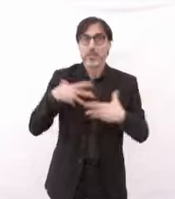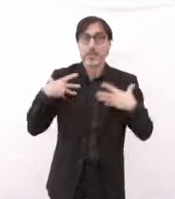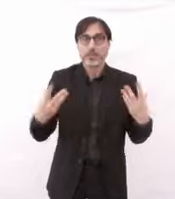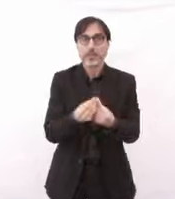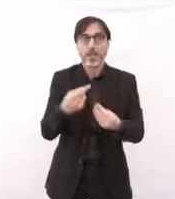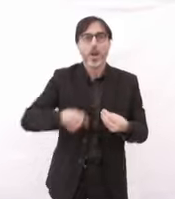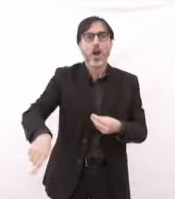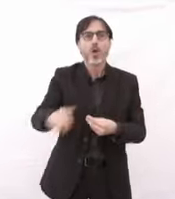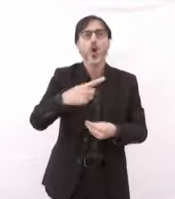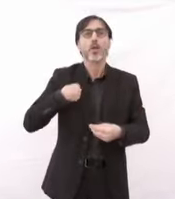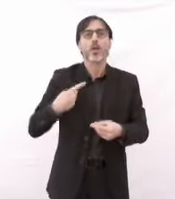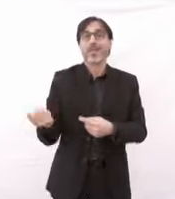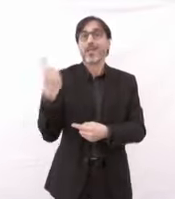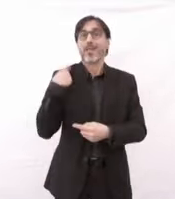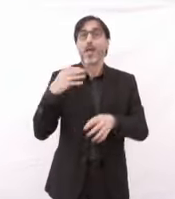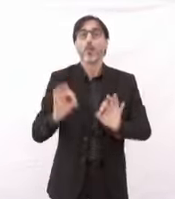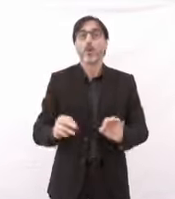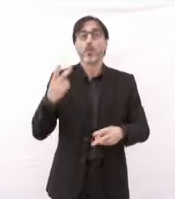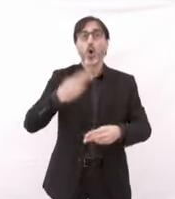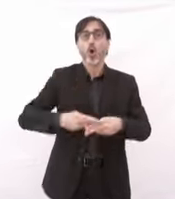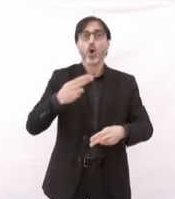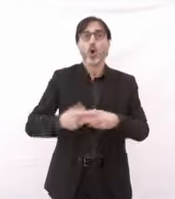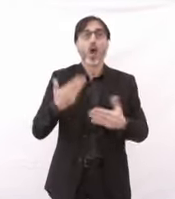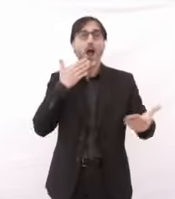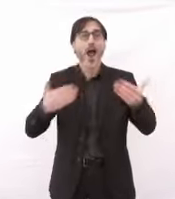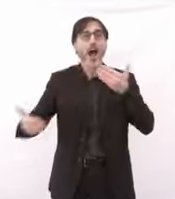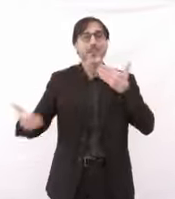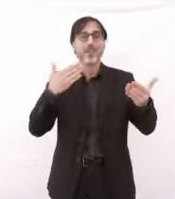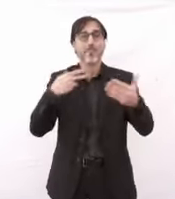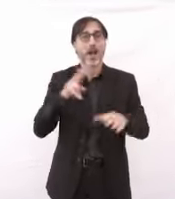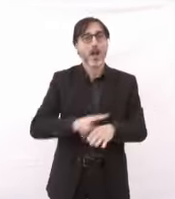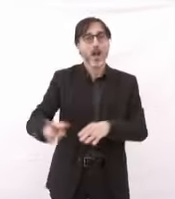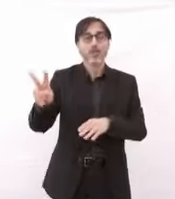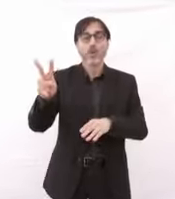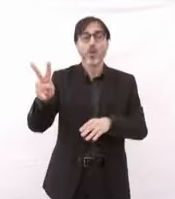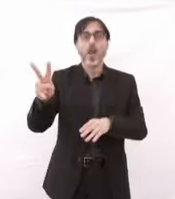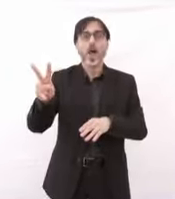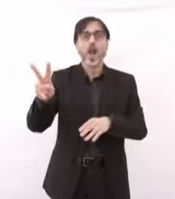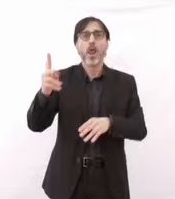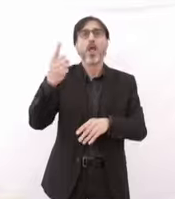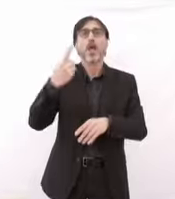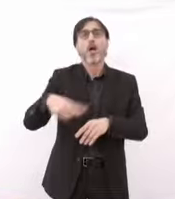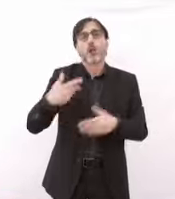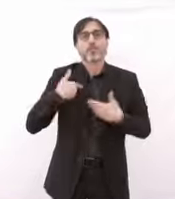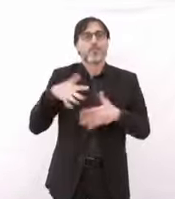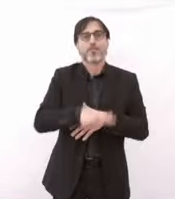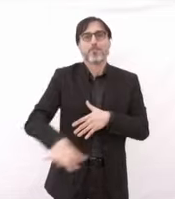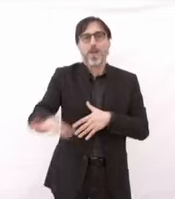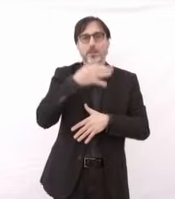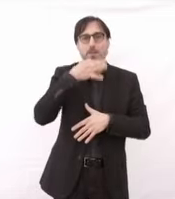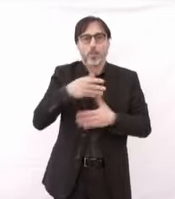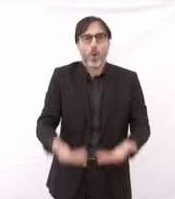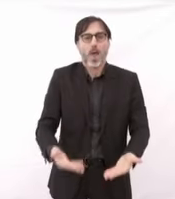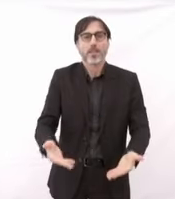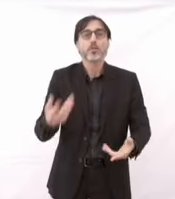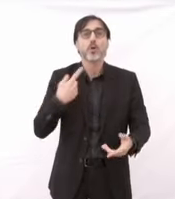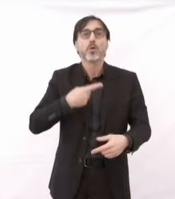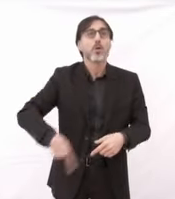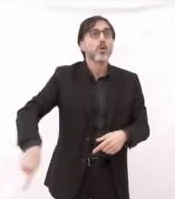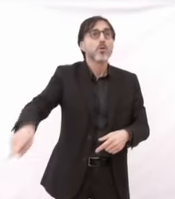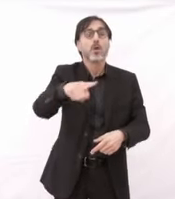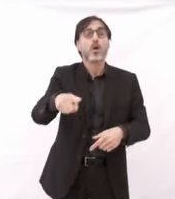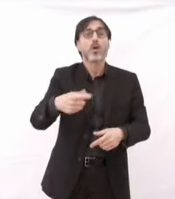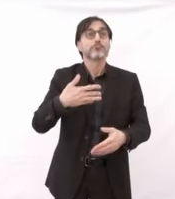noi oggi, che ieri hanno svolto proprio a Roma la loro assemblea nazionale per poter essere poi oggi in piazza. Chiediamo